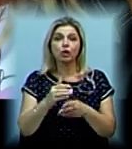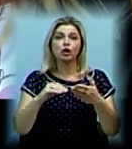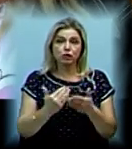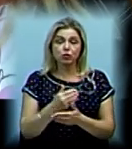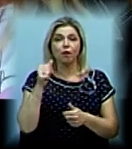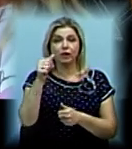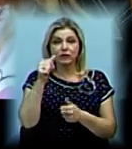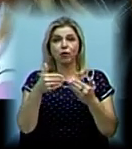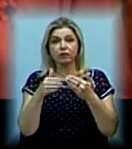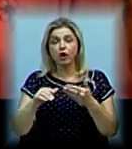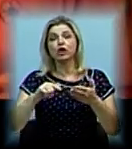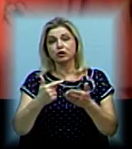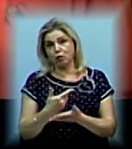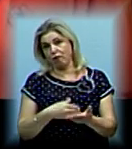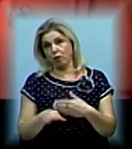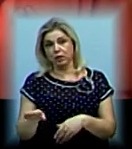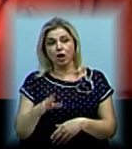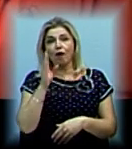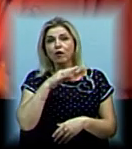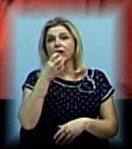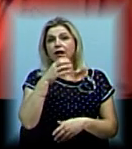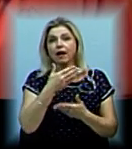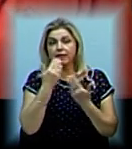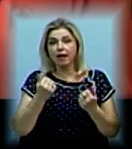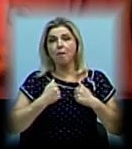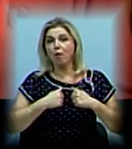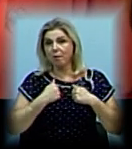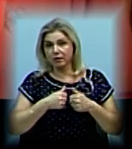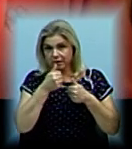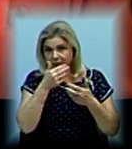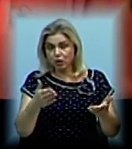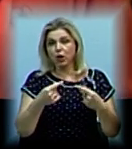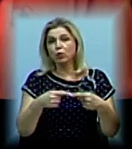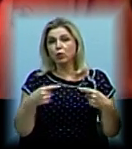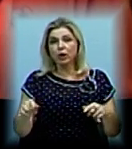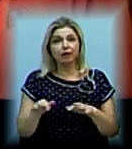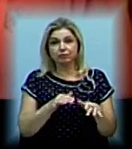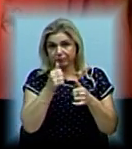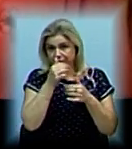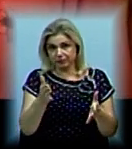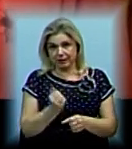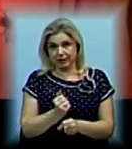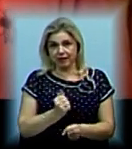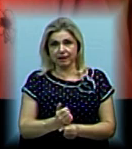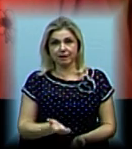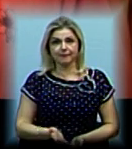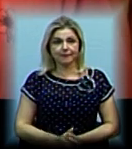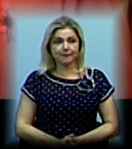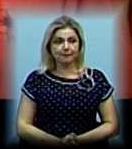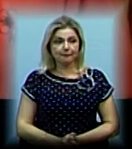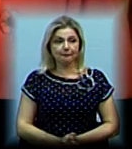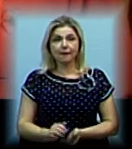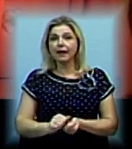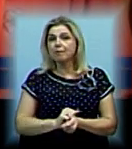ніхто не відчиняє, вони знову йдуть. Води гарячої ні, не помитися, ні інші процедури зробити. Вот,